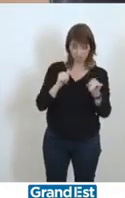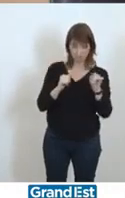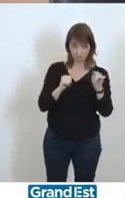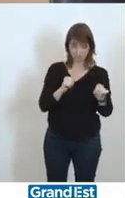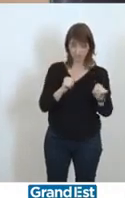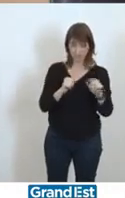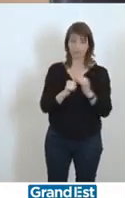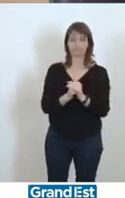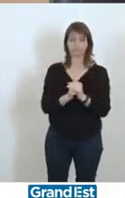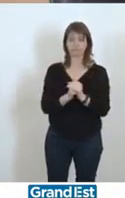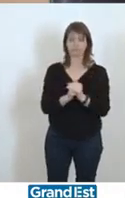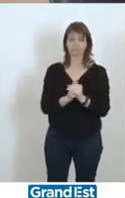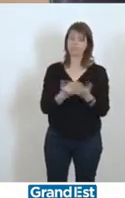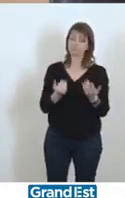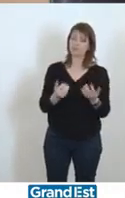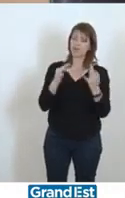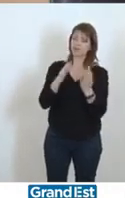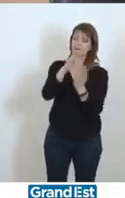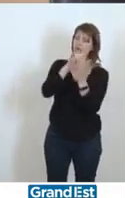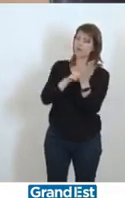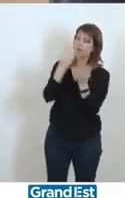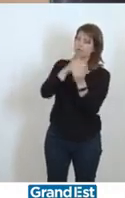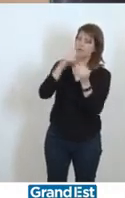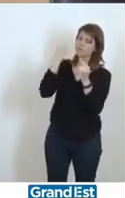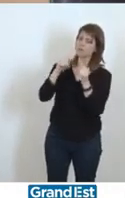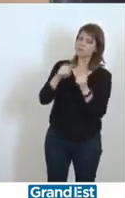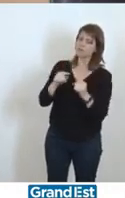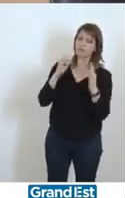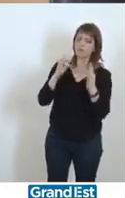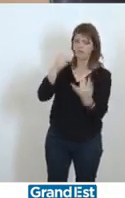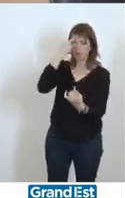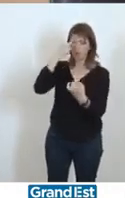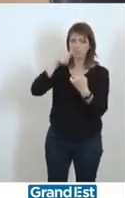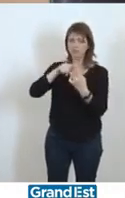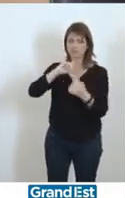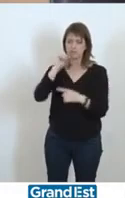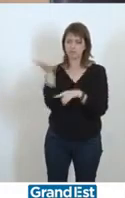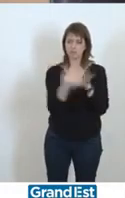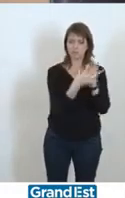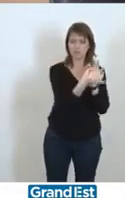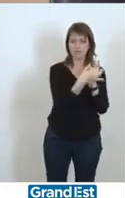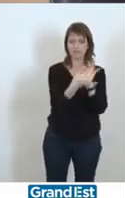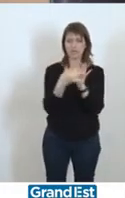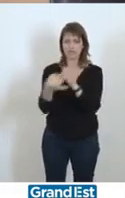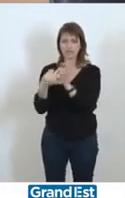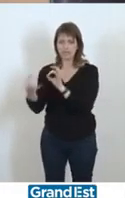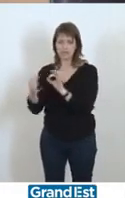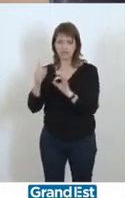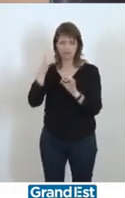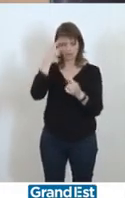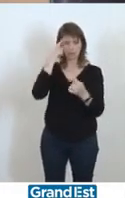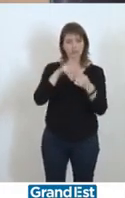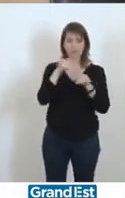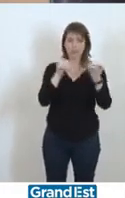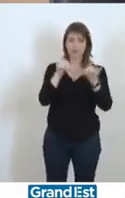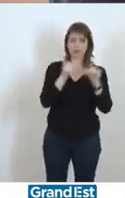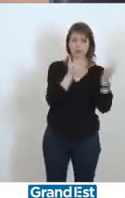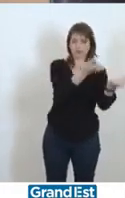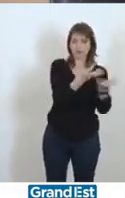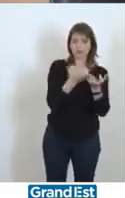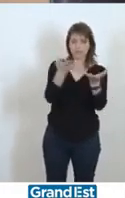Dans votre rapport, vous détaillez précisément les objectifs de chaque ligne et afin de répondre à des enjeux d'attractivité, vous